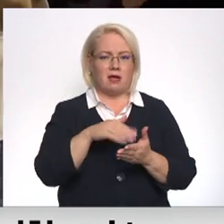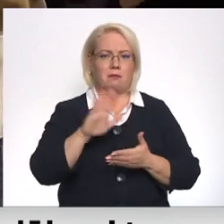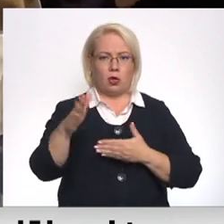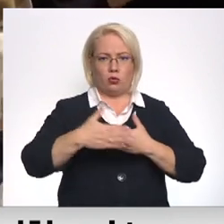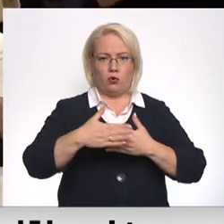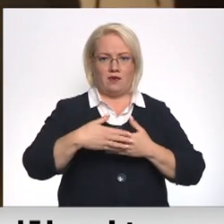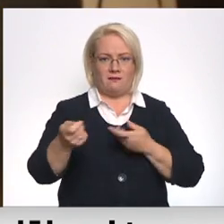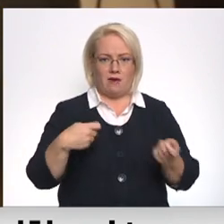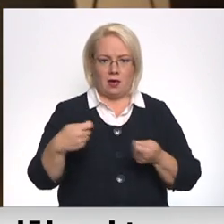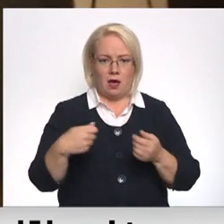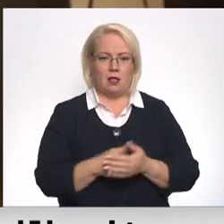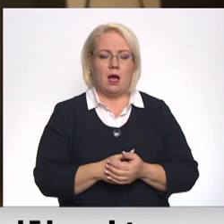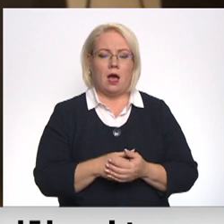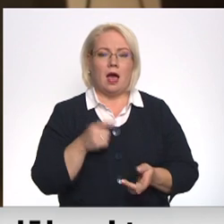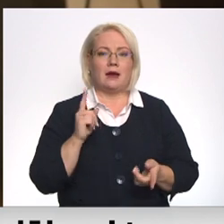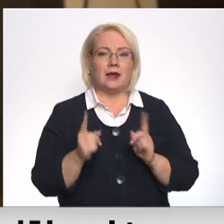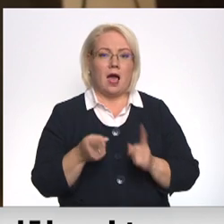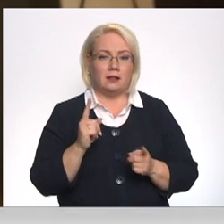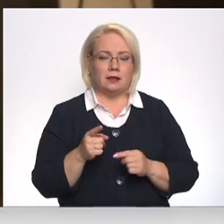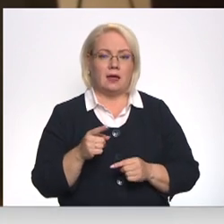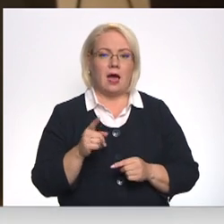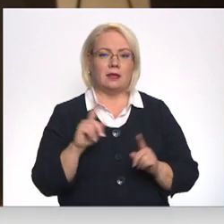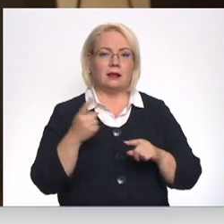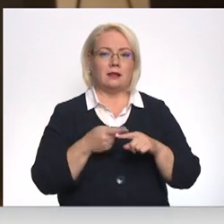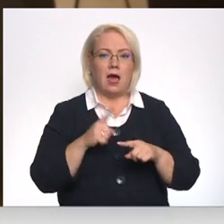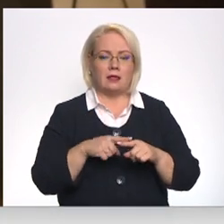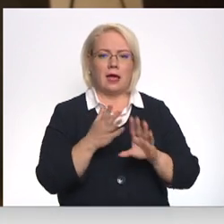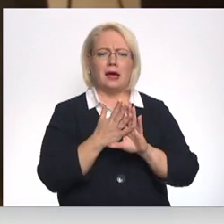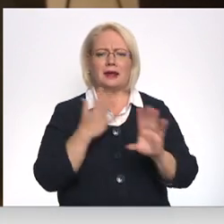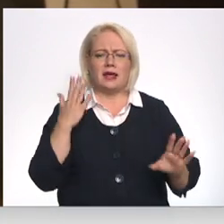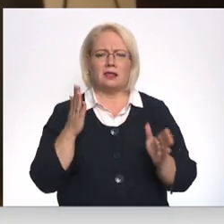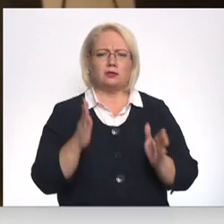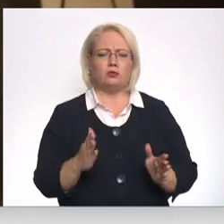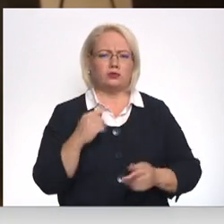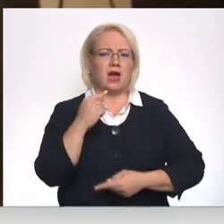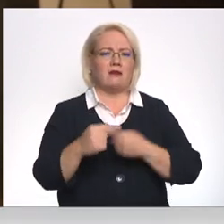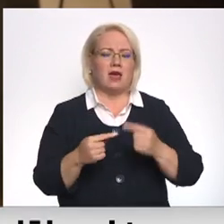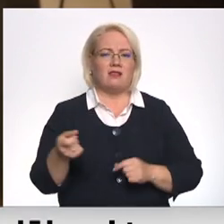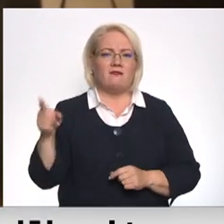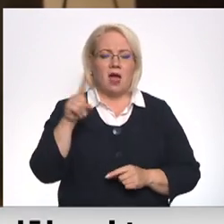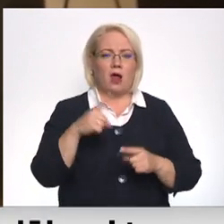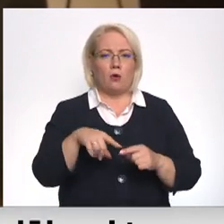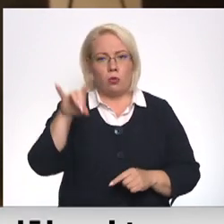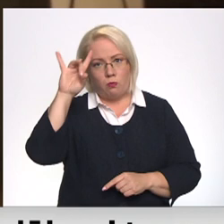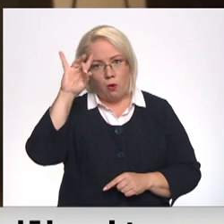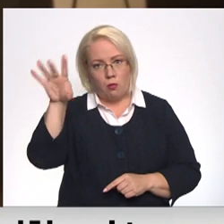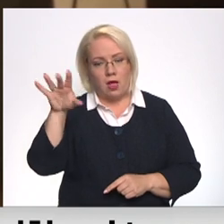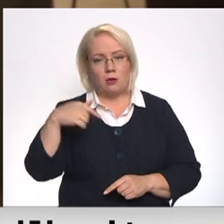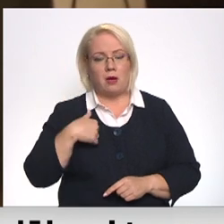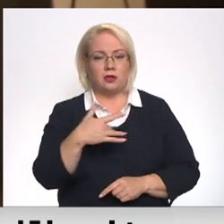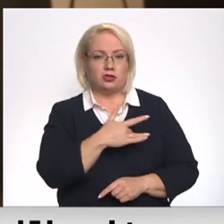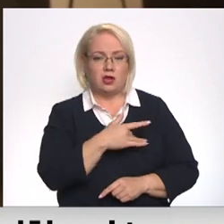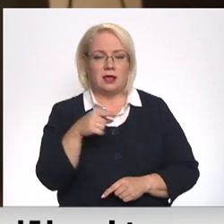durvīm. Realitāte ir tāda, ka rindas kļūs arvien vairāk un arvien populārākas, ja tā var teikt. Ja man šķiet, ka